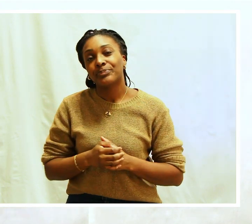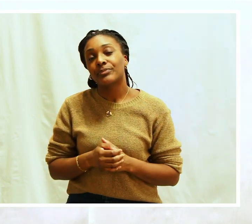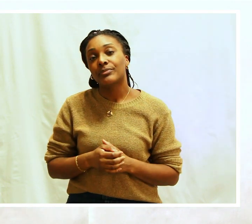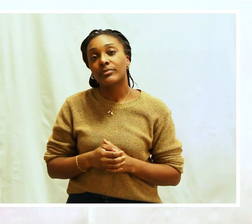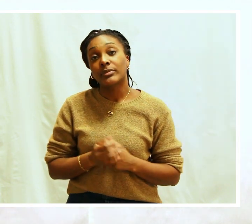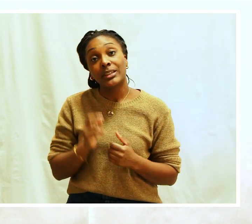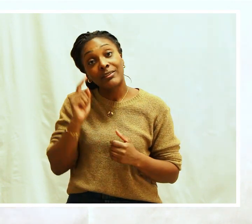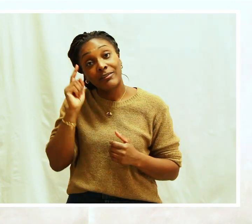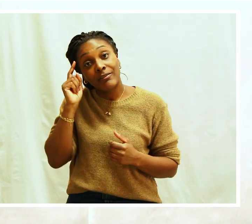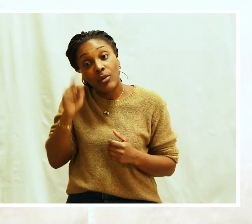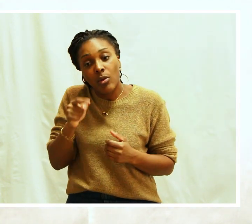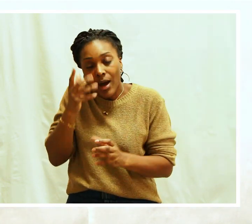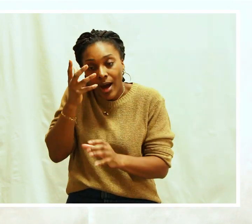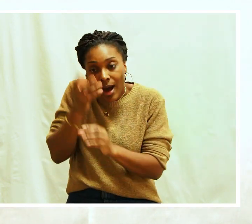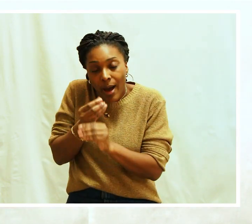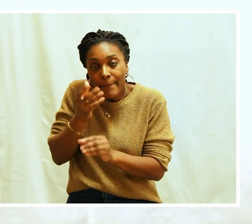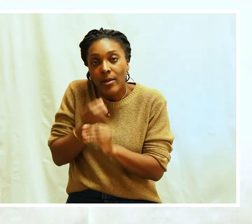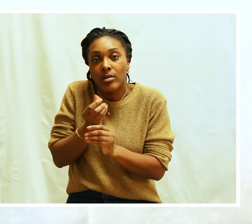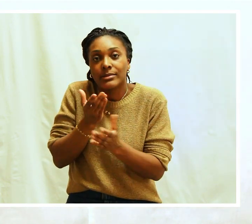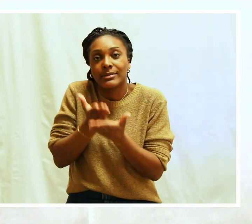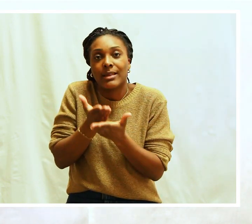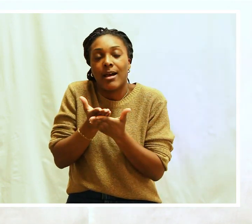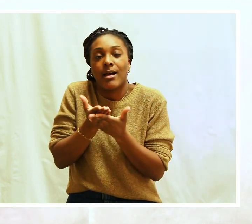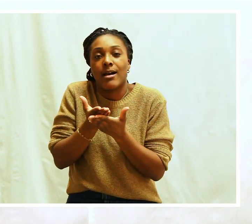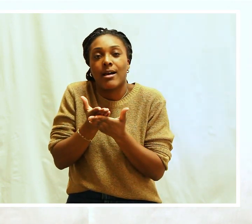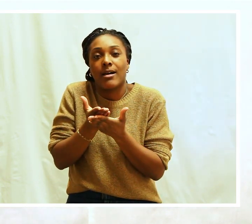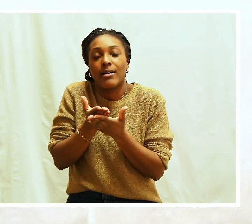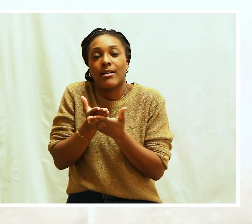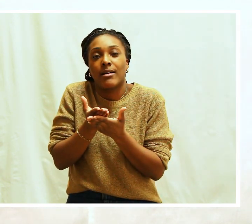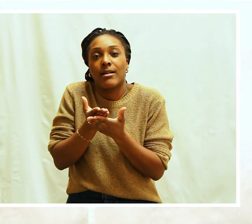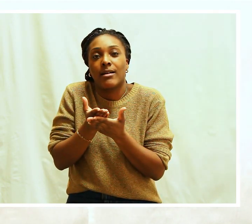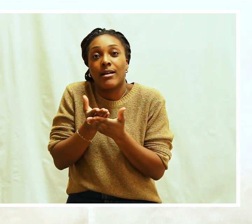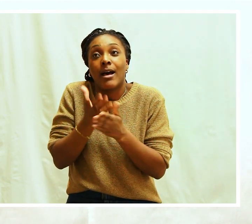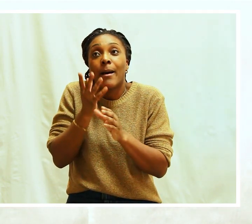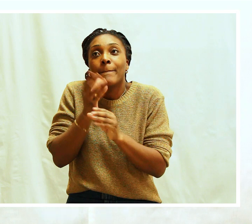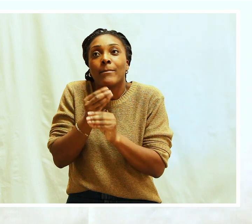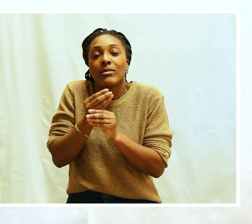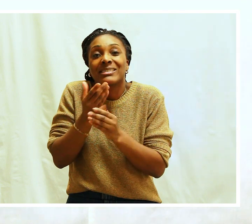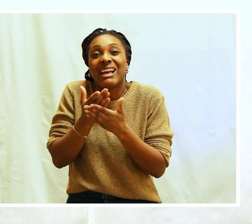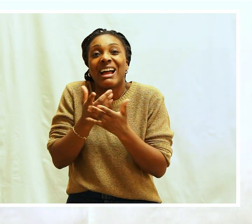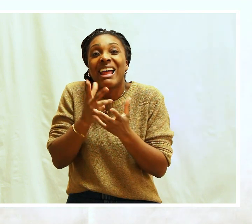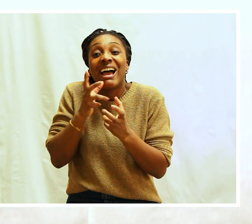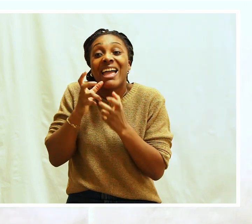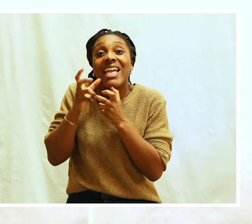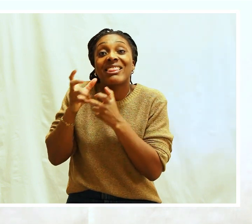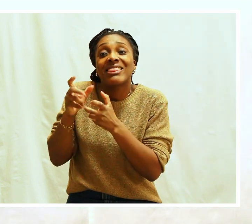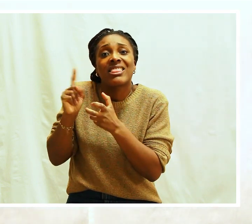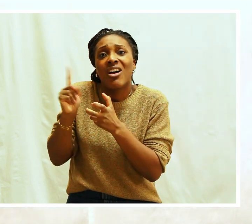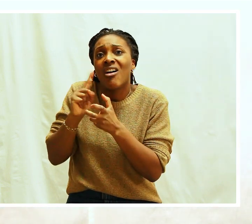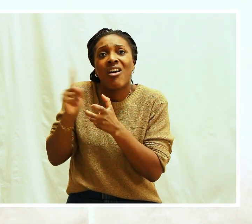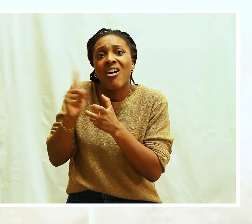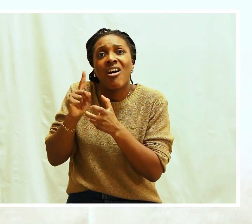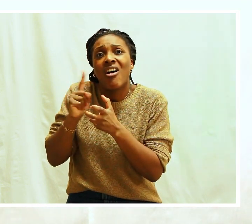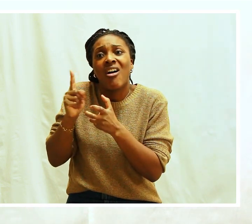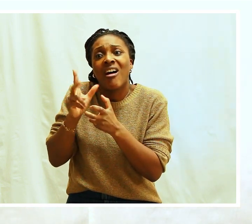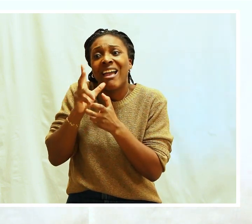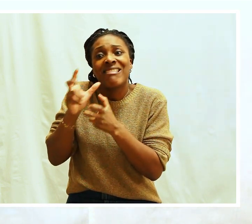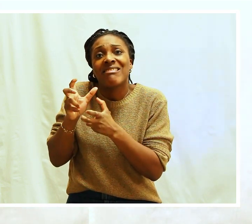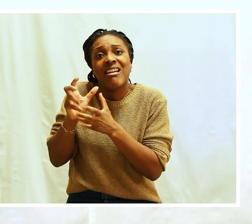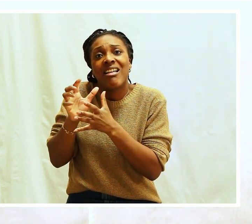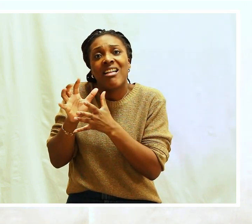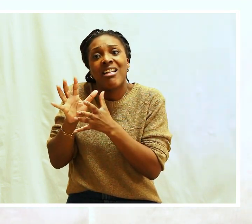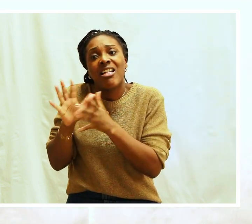Aujourd'hui, apprends à orienter, et j'aimerais terminer par là avant de prier, oriente cette haine dans la bonne direction. C'est bizarre ce que je suis en train de dire